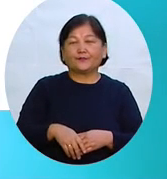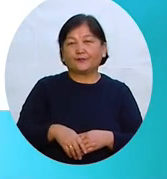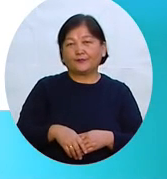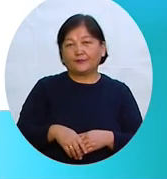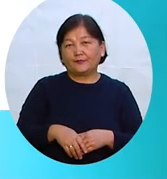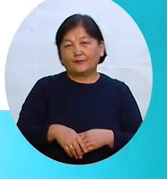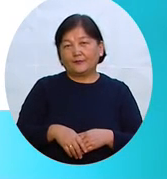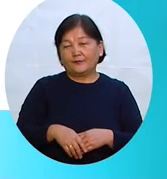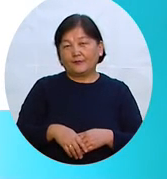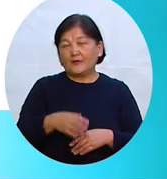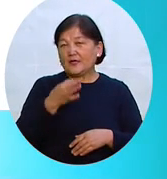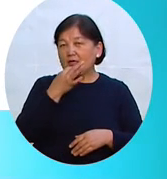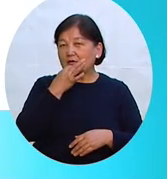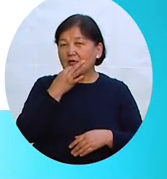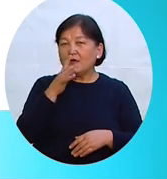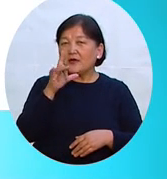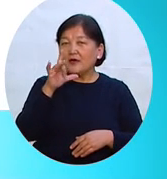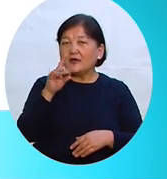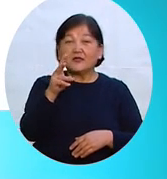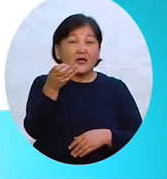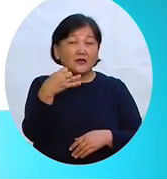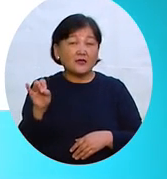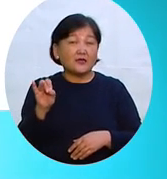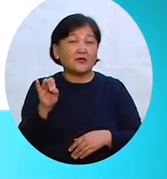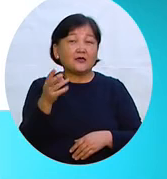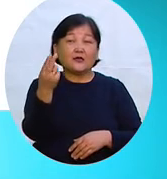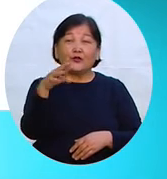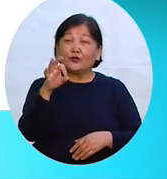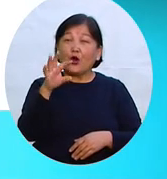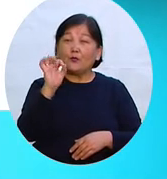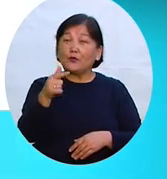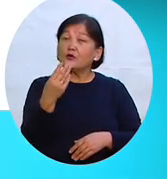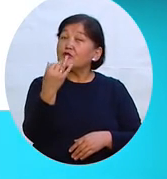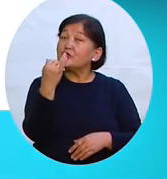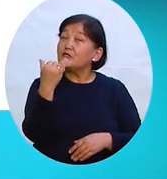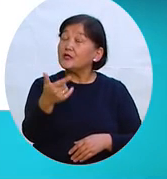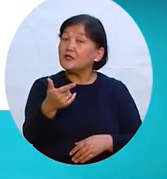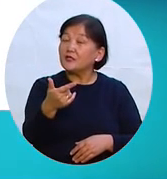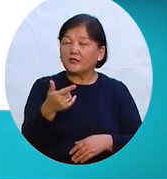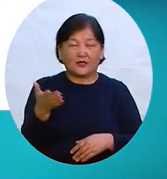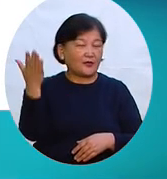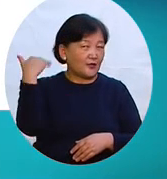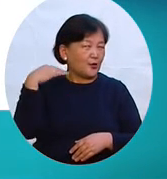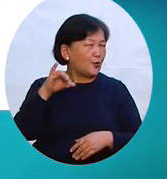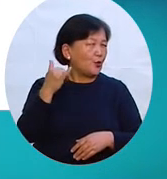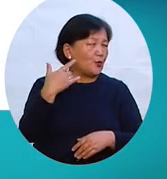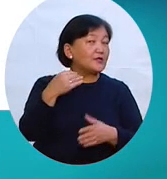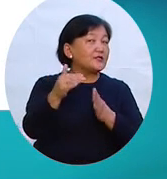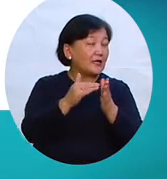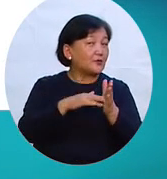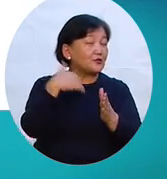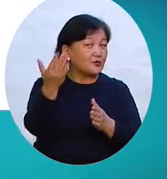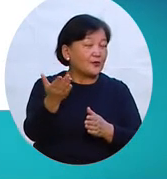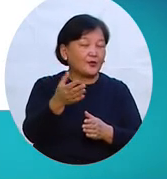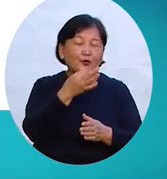тэгвэл эртний домог шиг. Тэгвэл энэ эртний домог шиг гэхээр багш нь түрүү юу гэж тайлбарлаа?